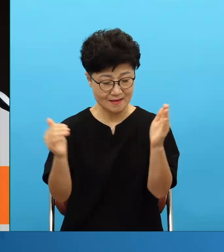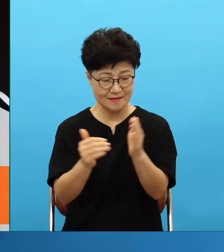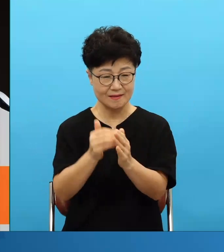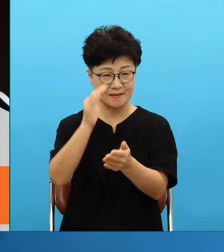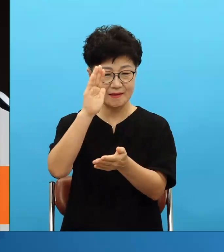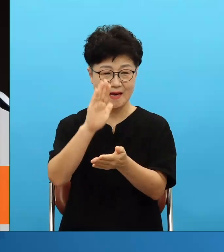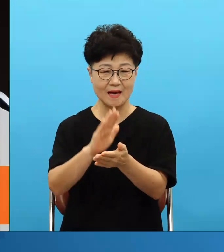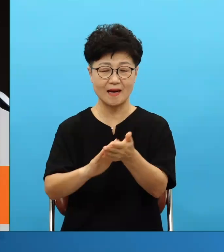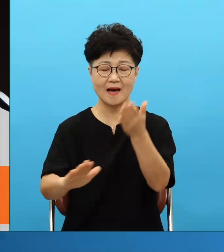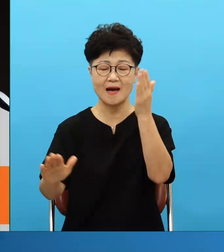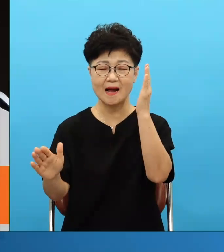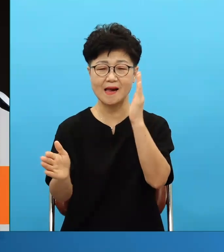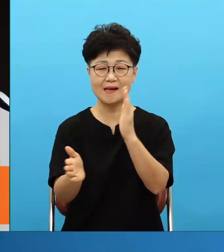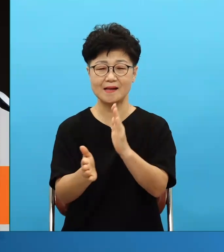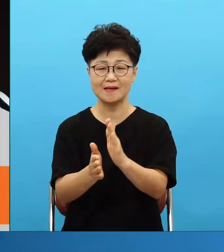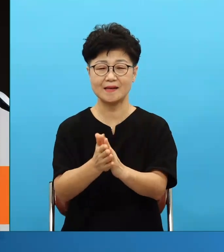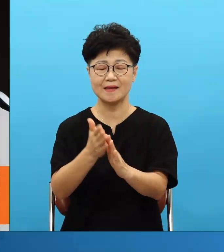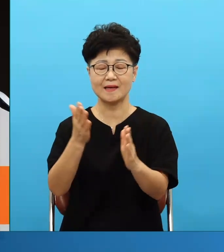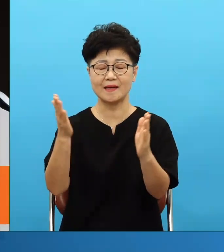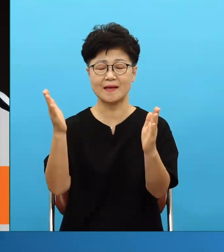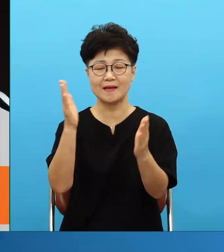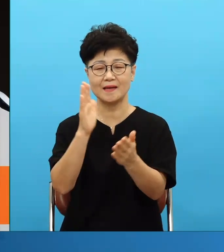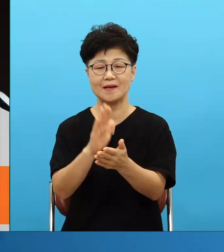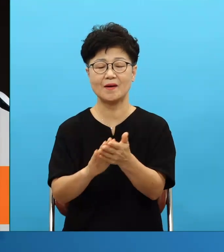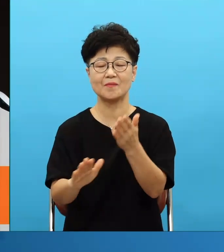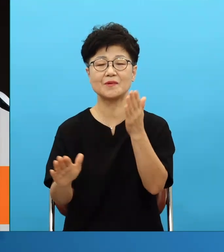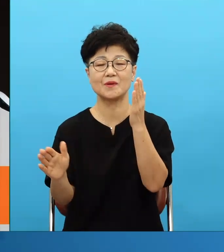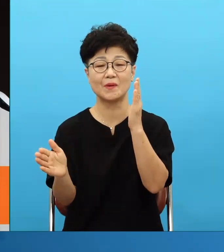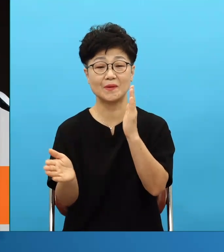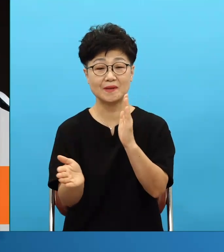자비하심 증량할 길